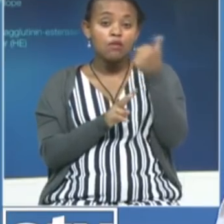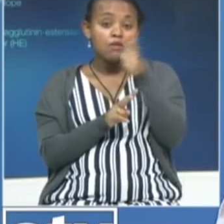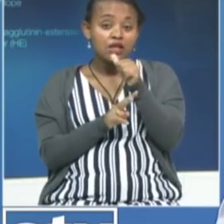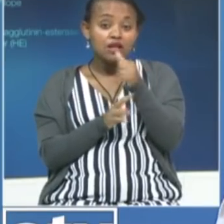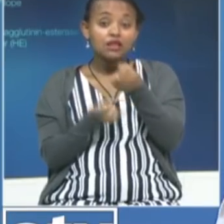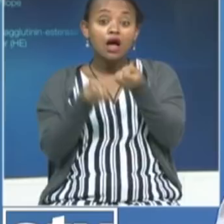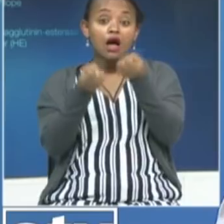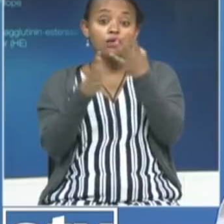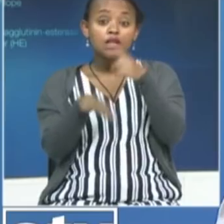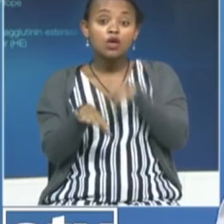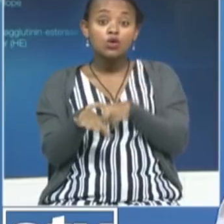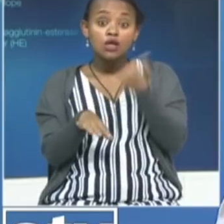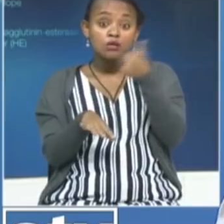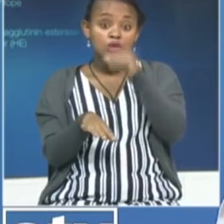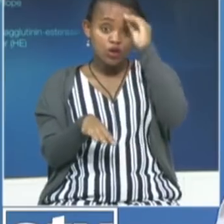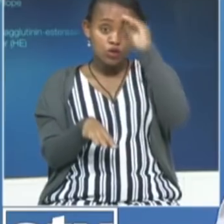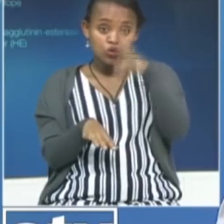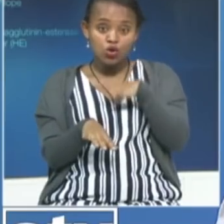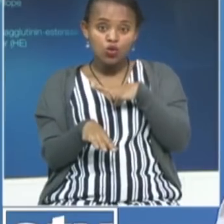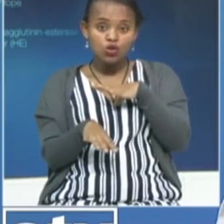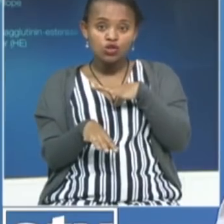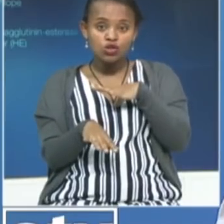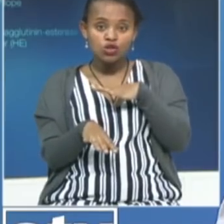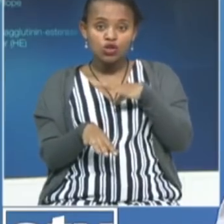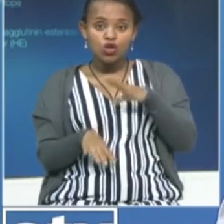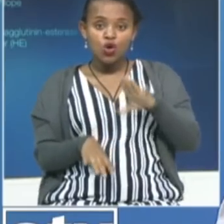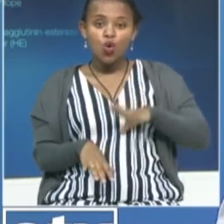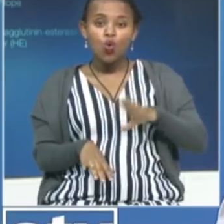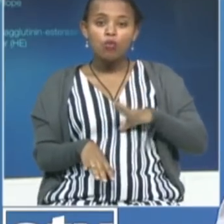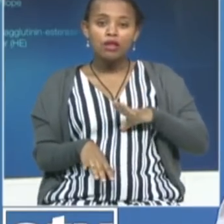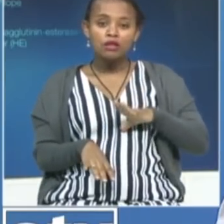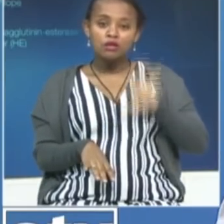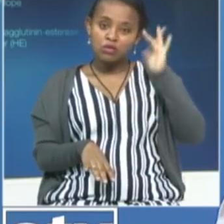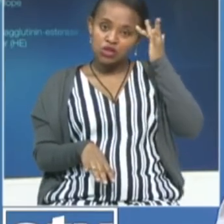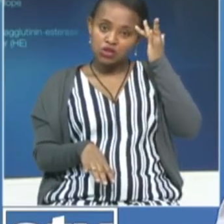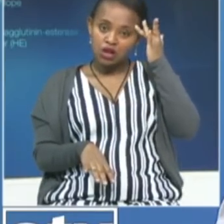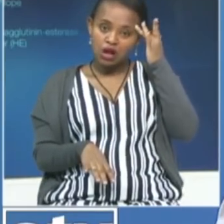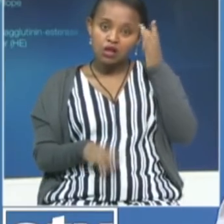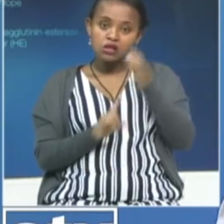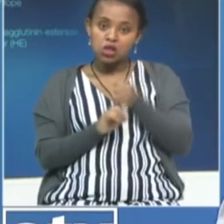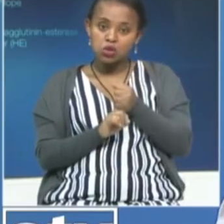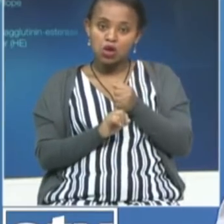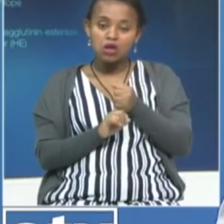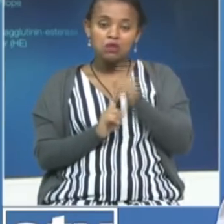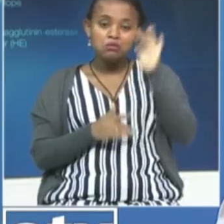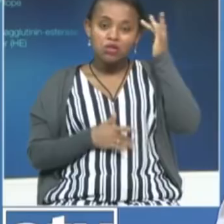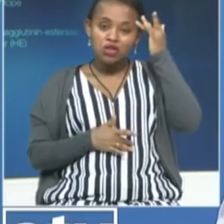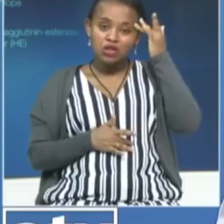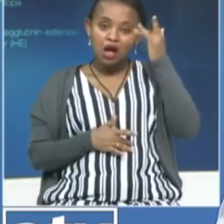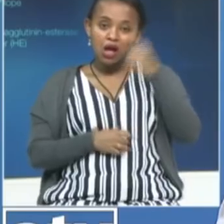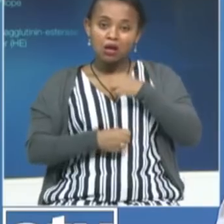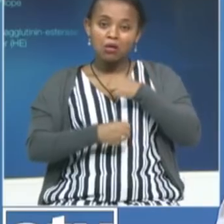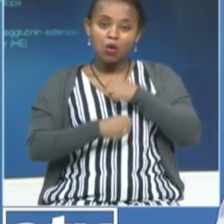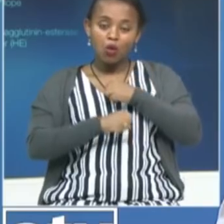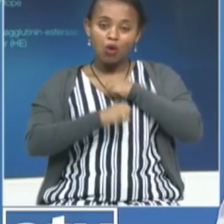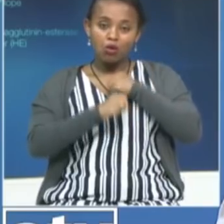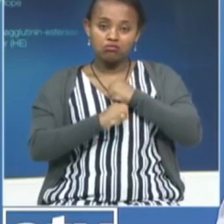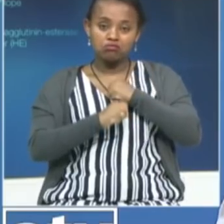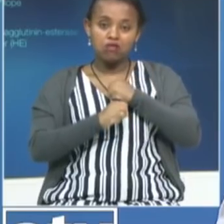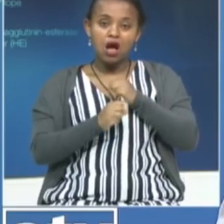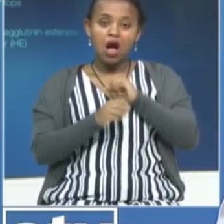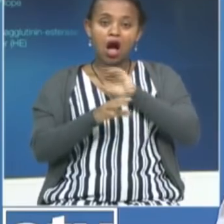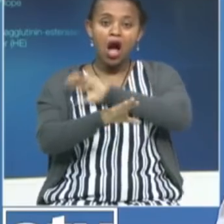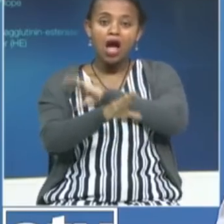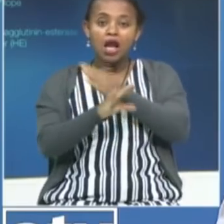መጠጥ አብዛኛው ጊዜ የሚጠጡ ሰዎች የጉበት በሽታ ያሟቸዋል፣ የበሽታ መቋቋም አቅማቸው ዝቅ ያለ ነው። ስለዚህ ተጓዳኝ